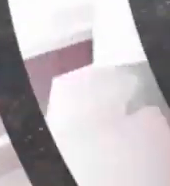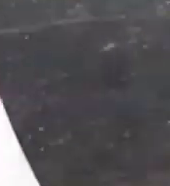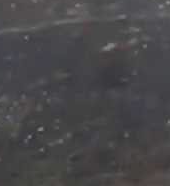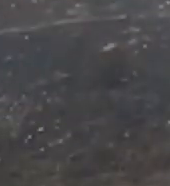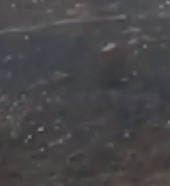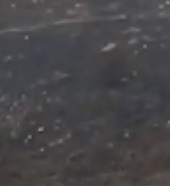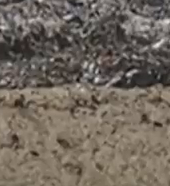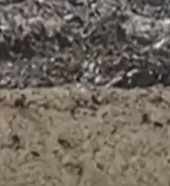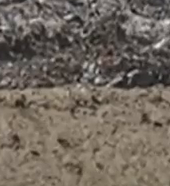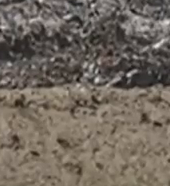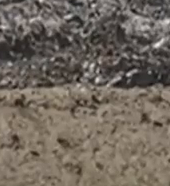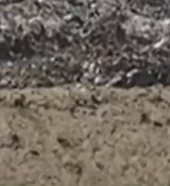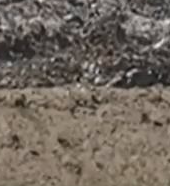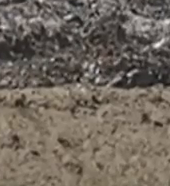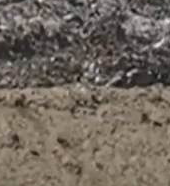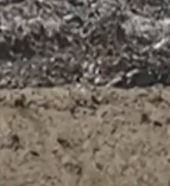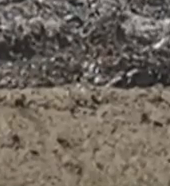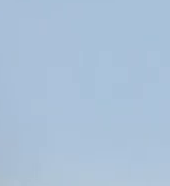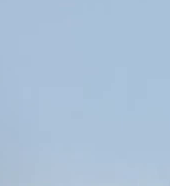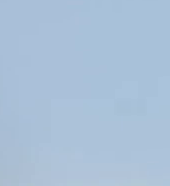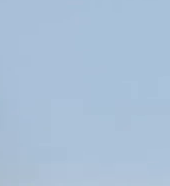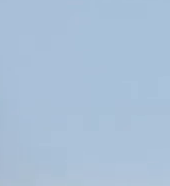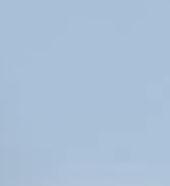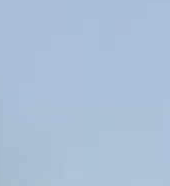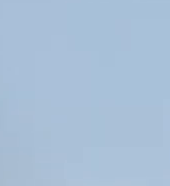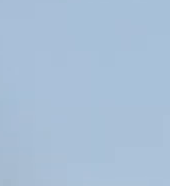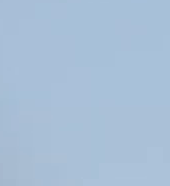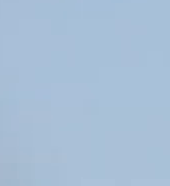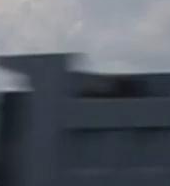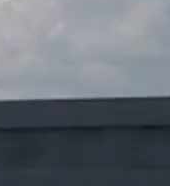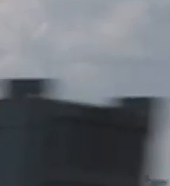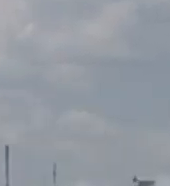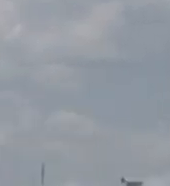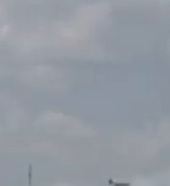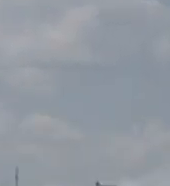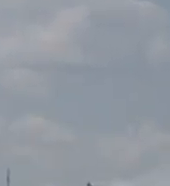Пожар на мусорном полигоне в Алматинской области продолжает задымлять Капчагайскую трассу.